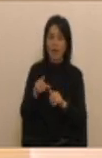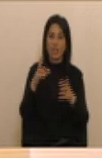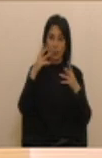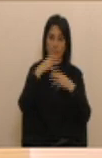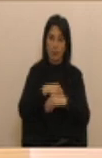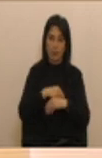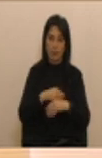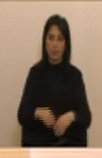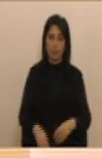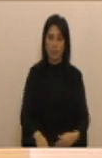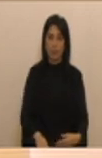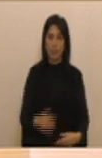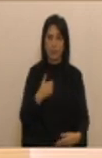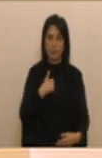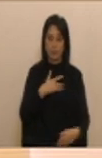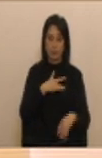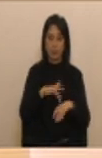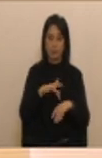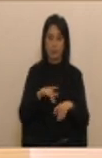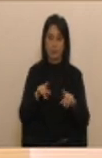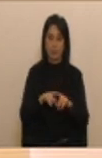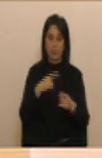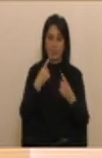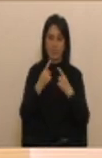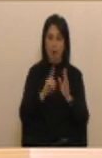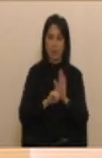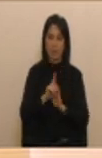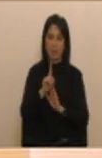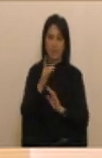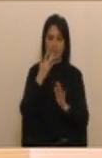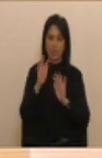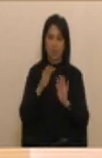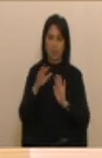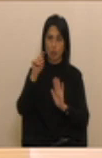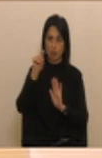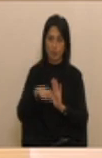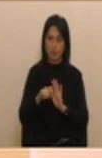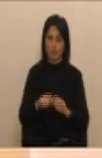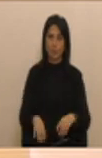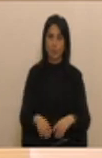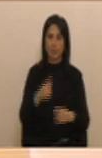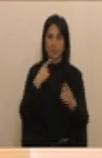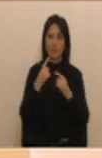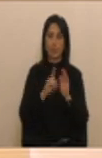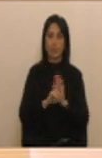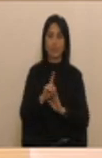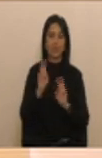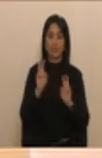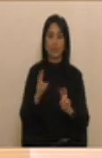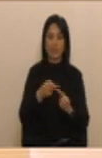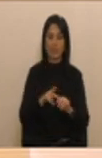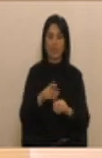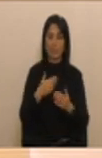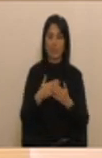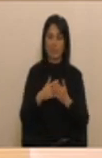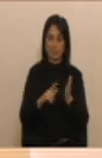მოახერხებთ. ჩვენ გულშემატკივრობთ ასევე საუბრის დაწყების პროცესს ნაციონალურ მოძრაობის შიგნით. საუბრის დაწყებას გულისხმობთ იმაში, რომ